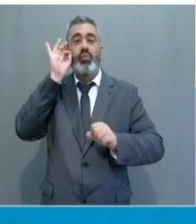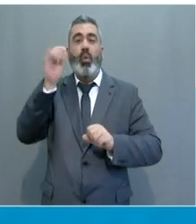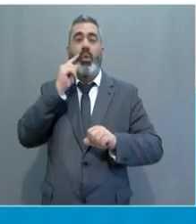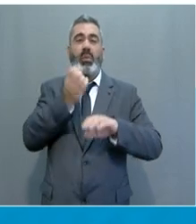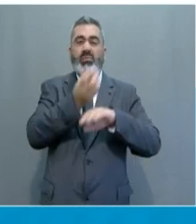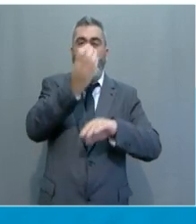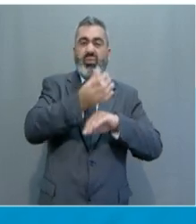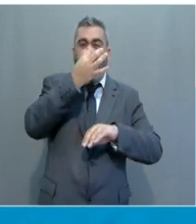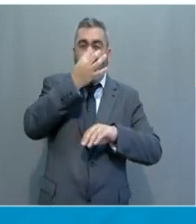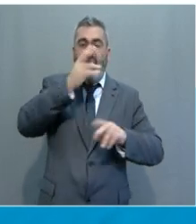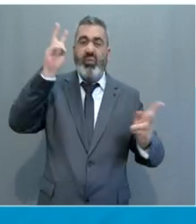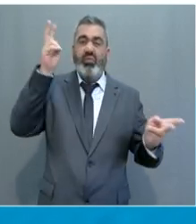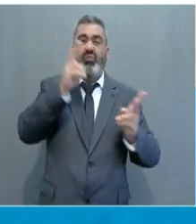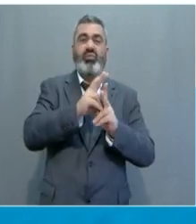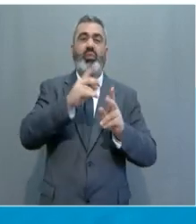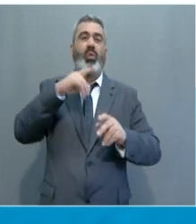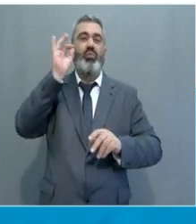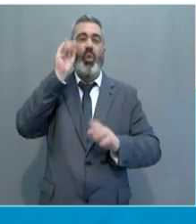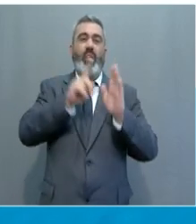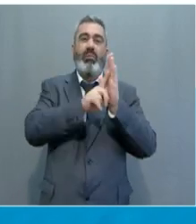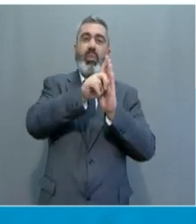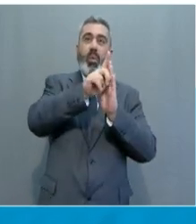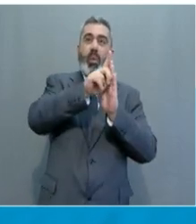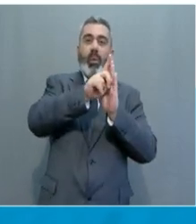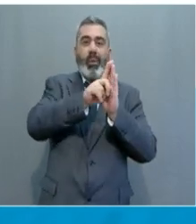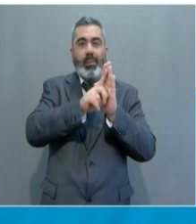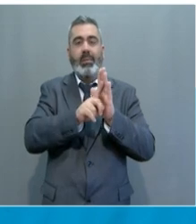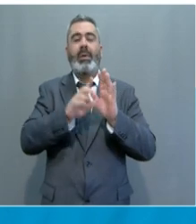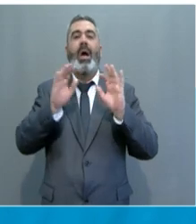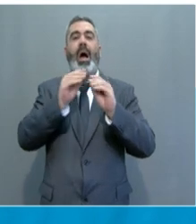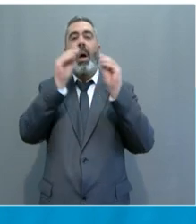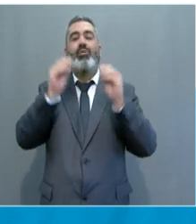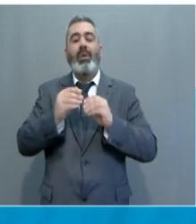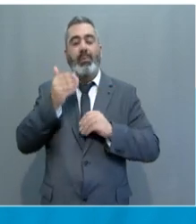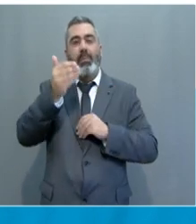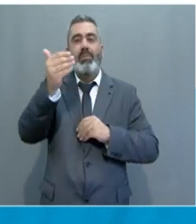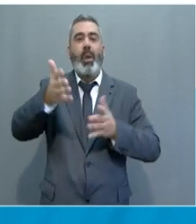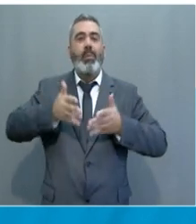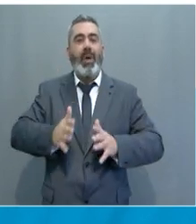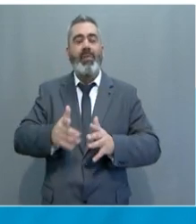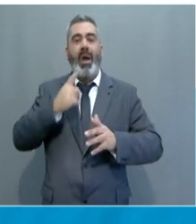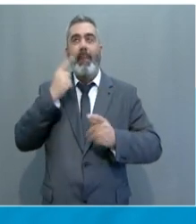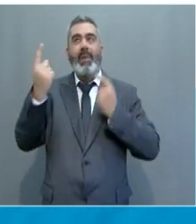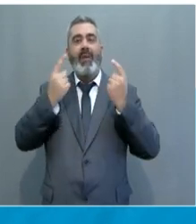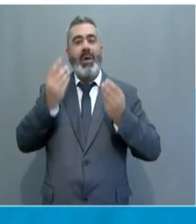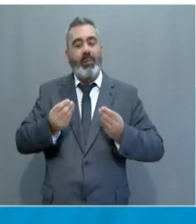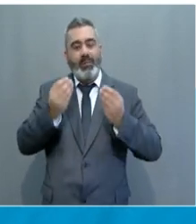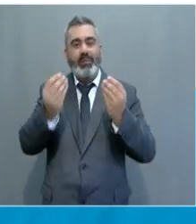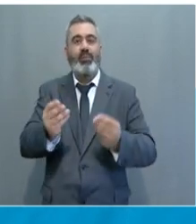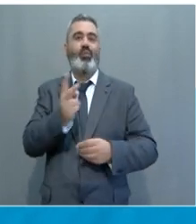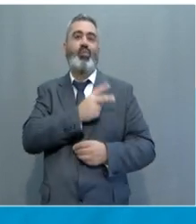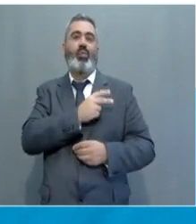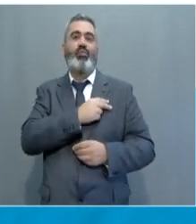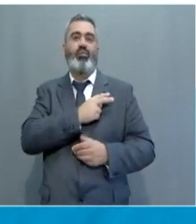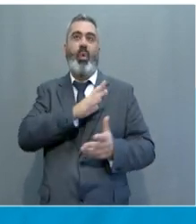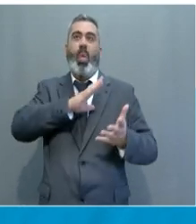εκπομπές του αερίου του θερμοκηπίου, ώστε να μπορούμε να παραδώσουμε με ασφάλεια στα παιδιά μας ένα πλανήτη ο οποίος δεν